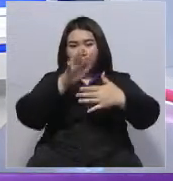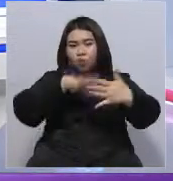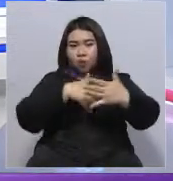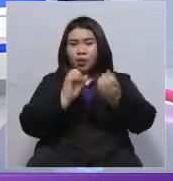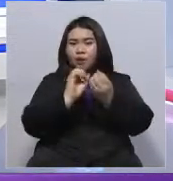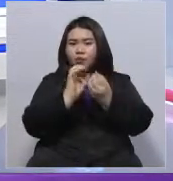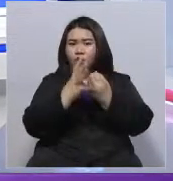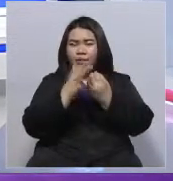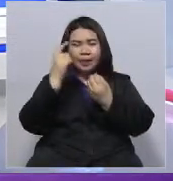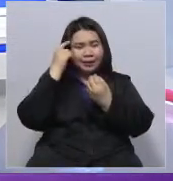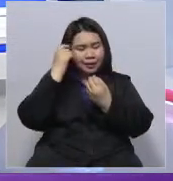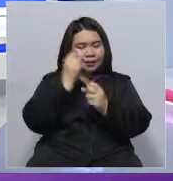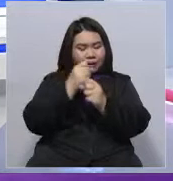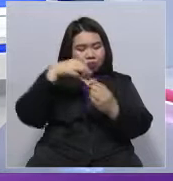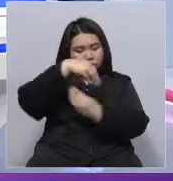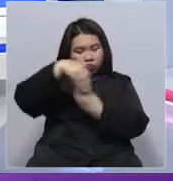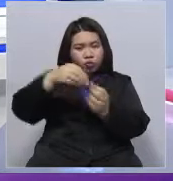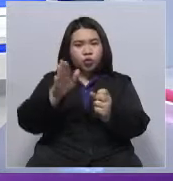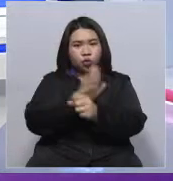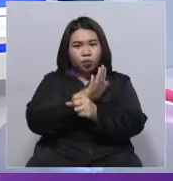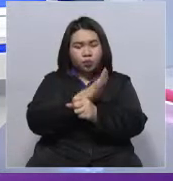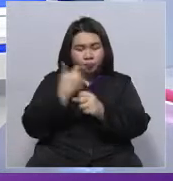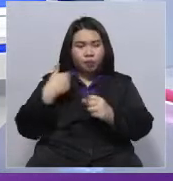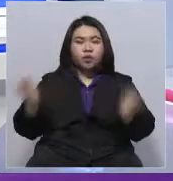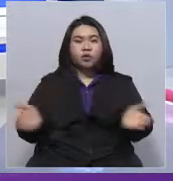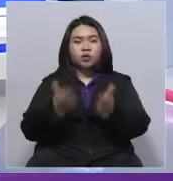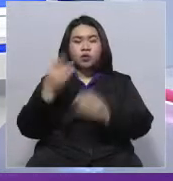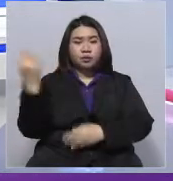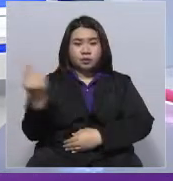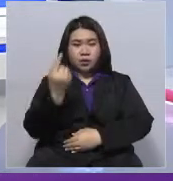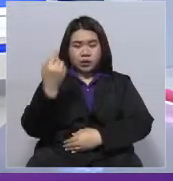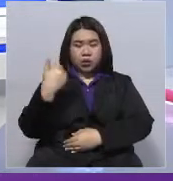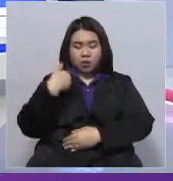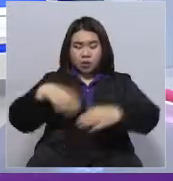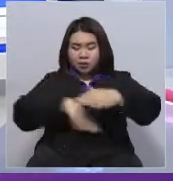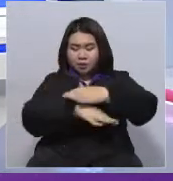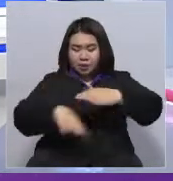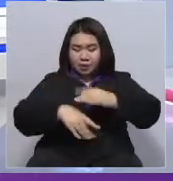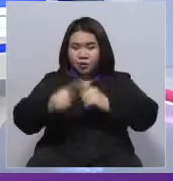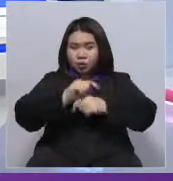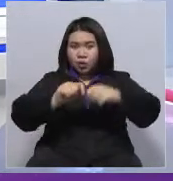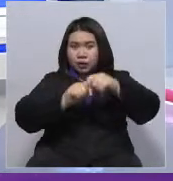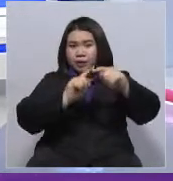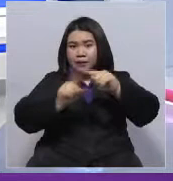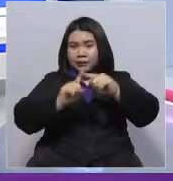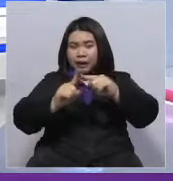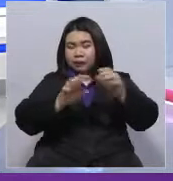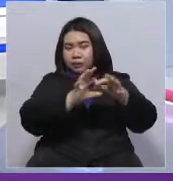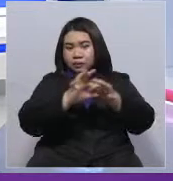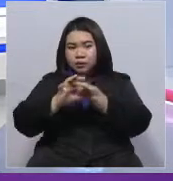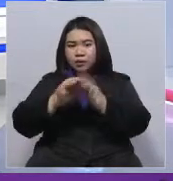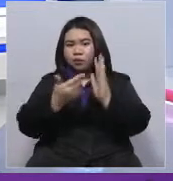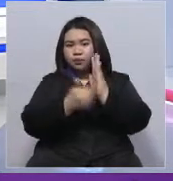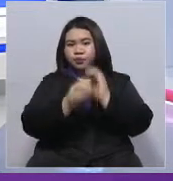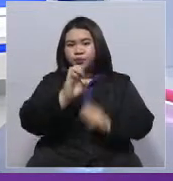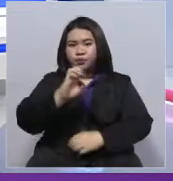ผลไม้ครบวงจรนะคะรวมทั้งการส่งเสริมการท่องเที่ยวแล้วก็การยกระดับโครงสร้างพื้นฐานเพื่อให้สอดรับกับ EEC หรือว่าการพัฒน